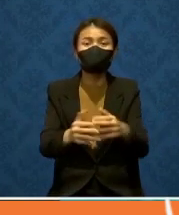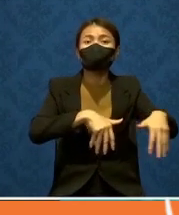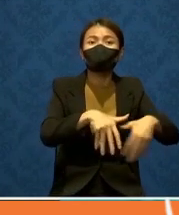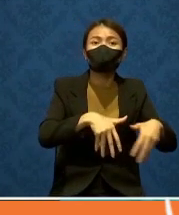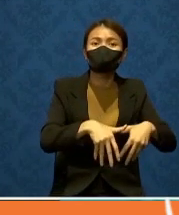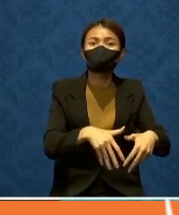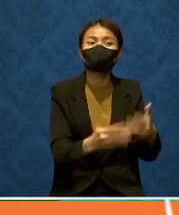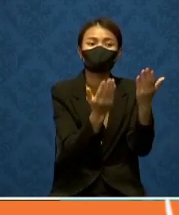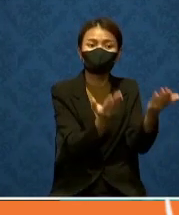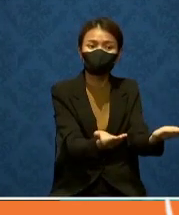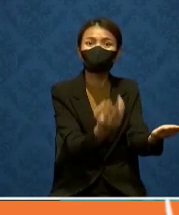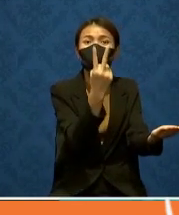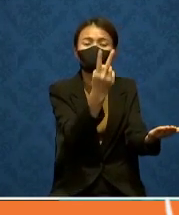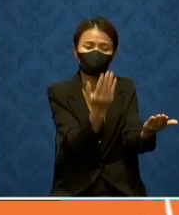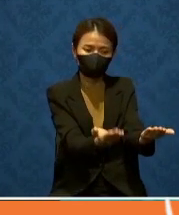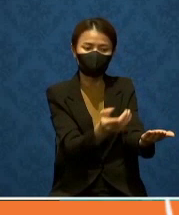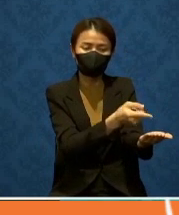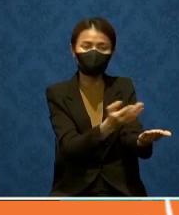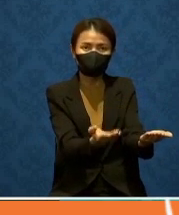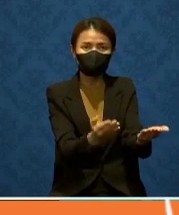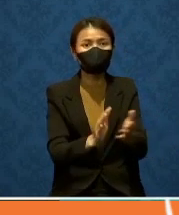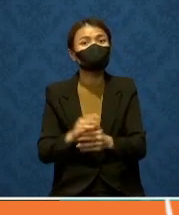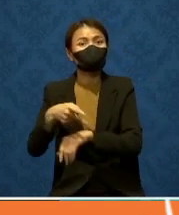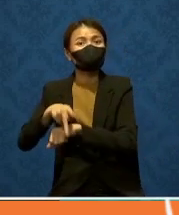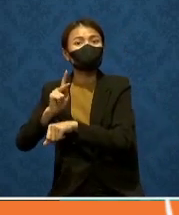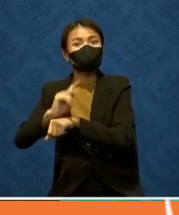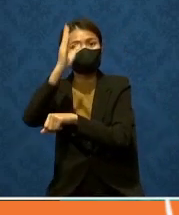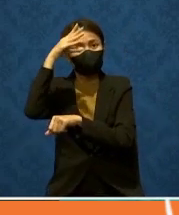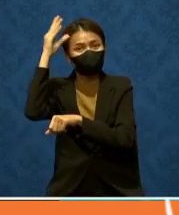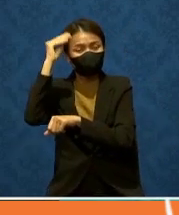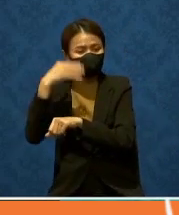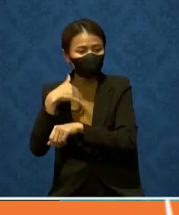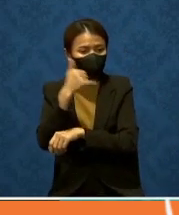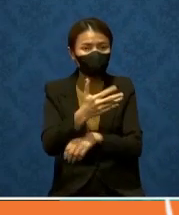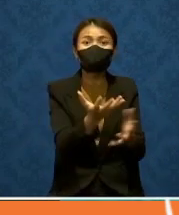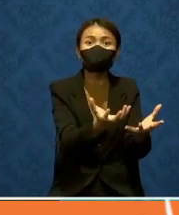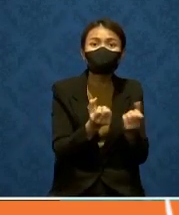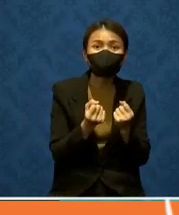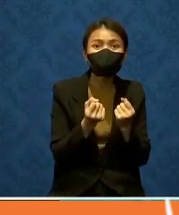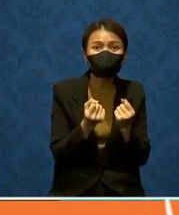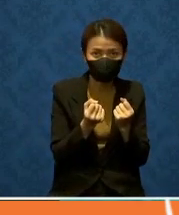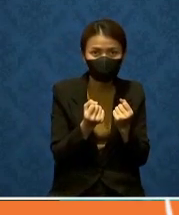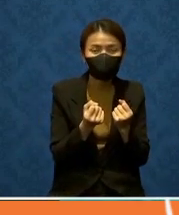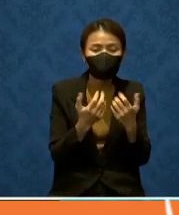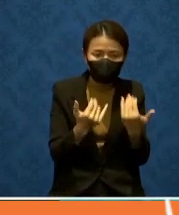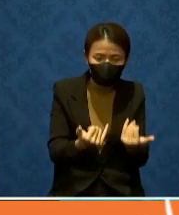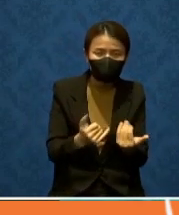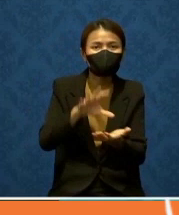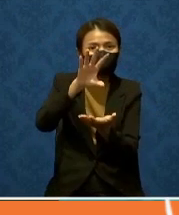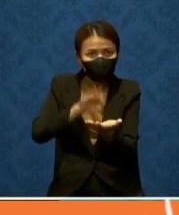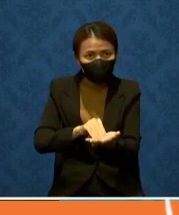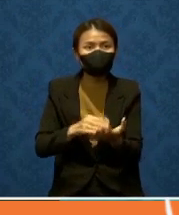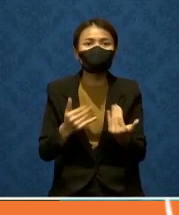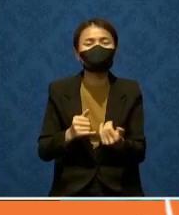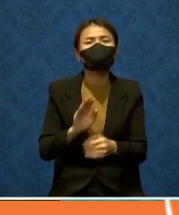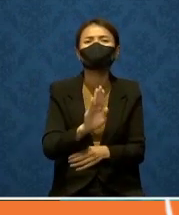าเนี่ยท่านประธานก็ไปรับกับมือนะครับแล้วท่านประธานก็ได้บรรจุไว้แล้วก็คือร่างของสภาชนเผ่า